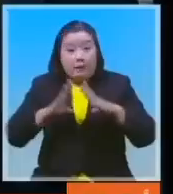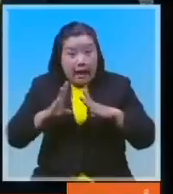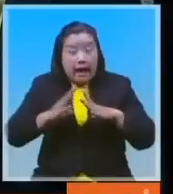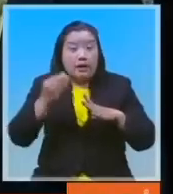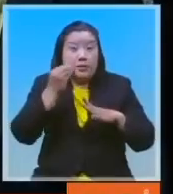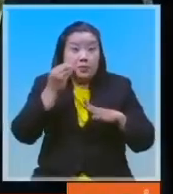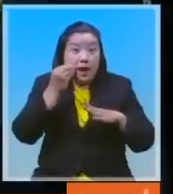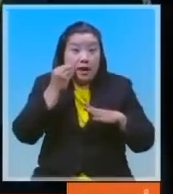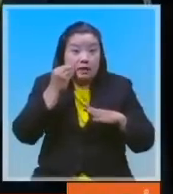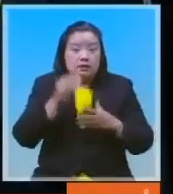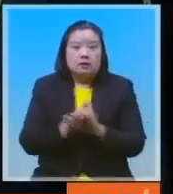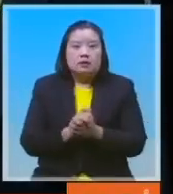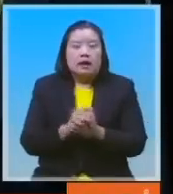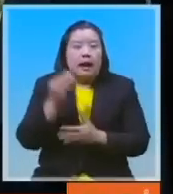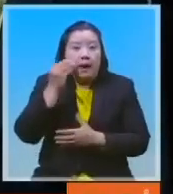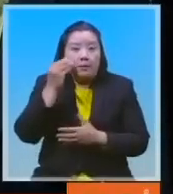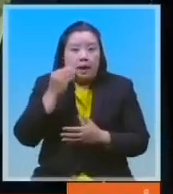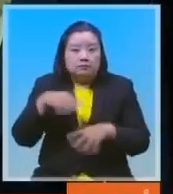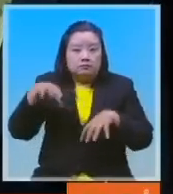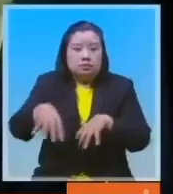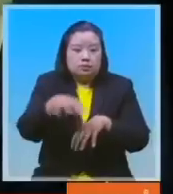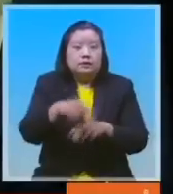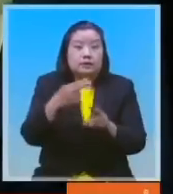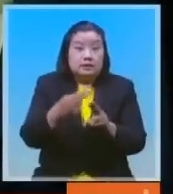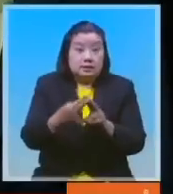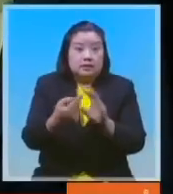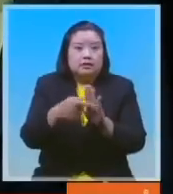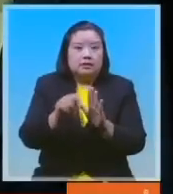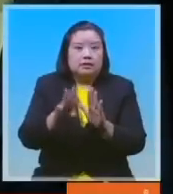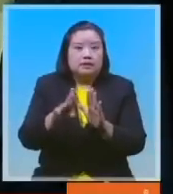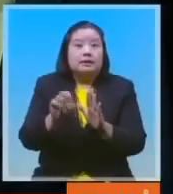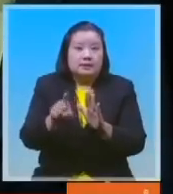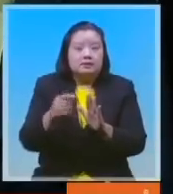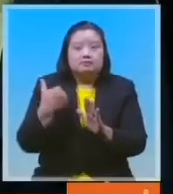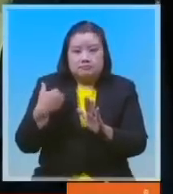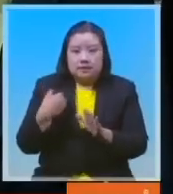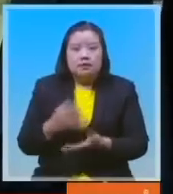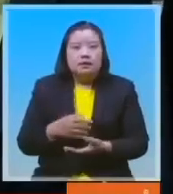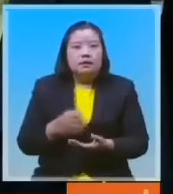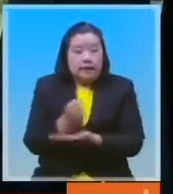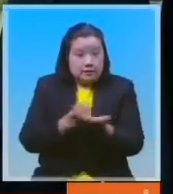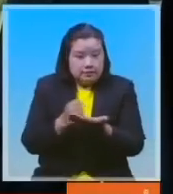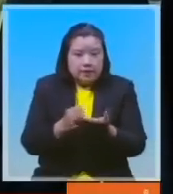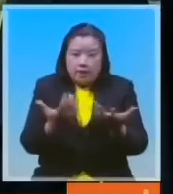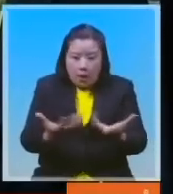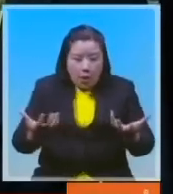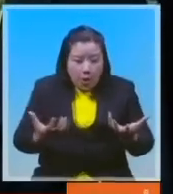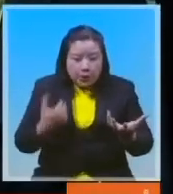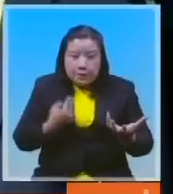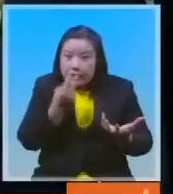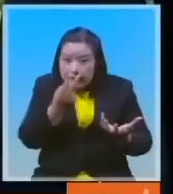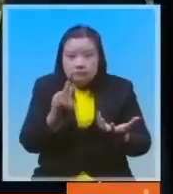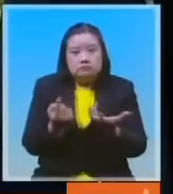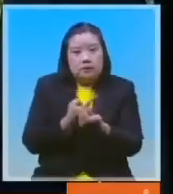านเทเลสนะครับได้ทำการตรวจค้นและพบยาเสพติดอีกหลายชนิดนะครับเจ้าหน้าที่ได้ทำการตรว